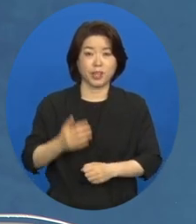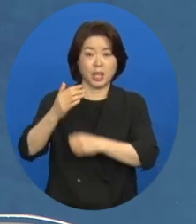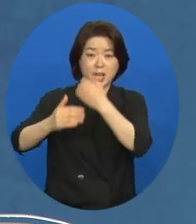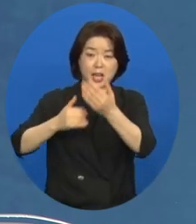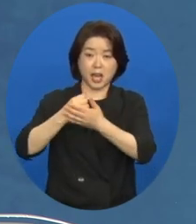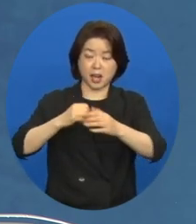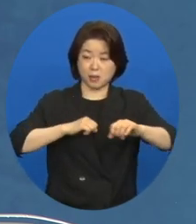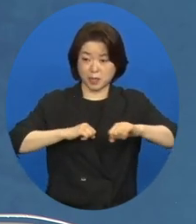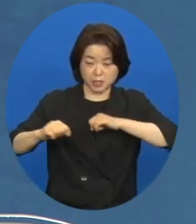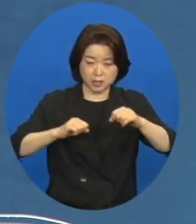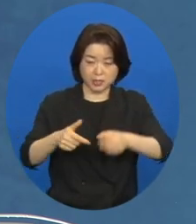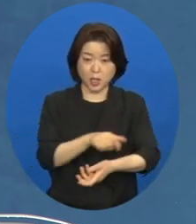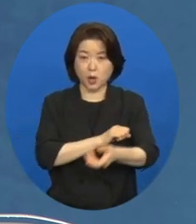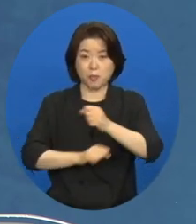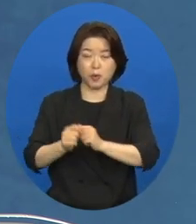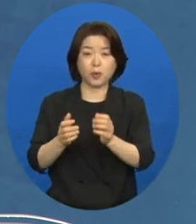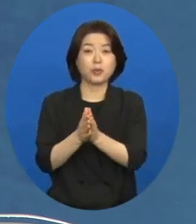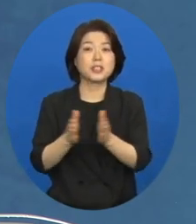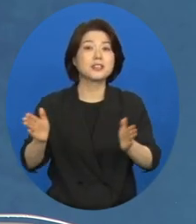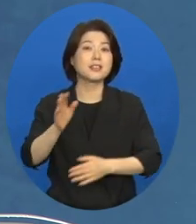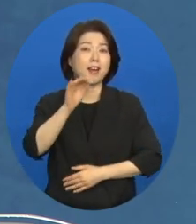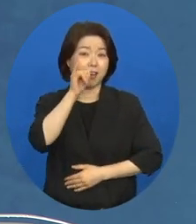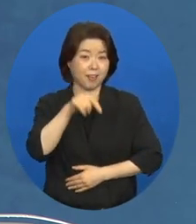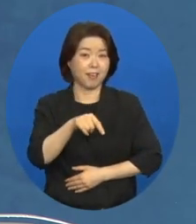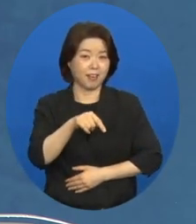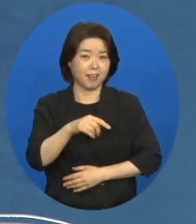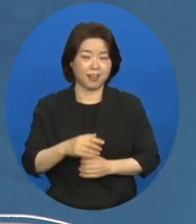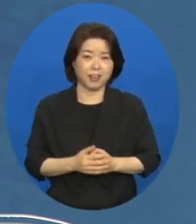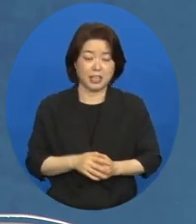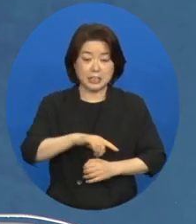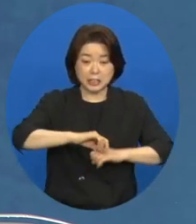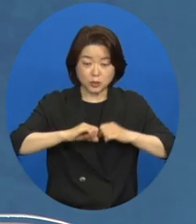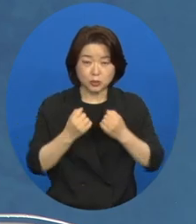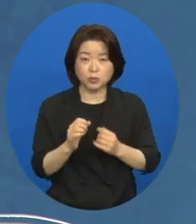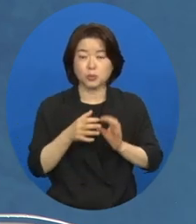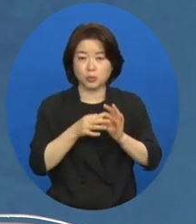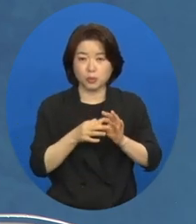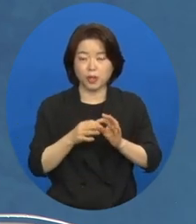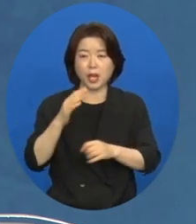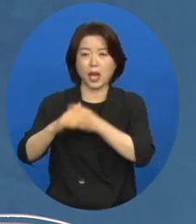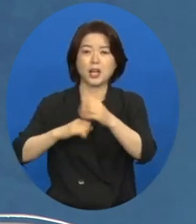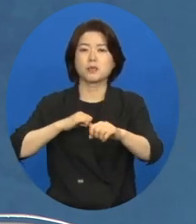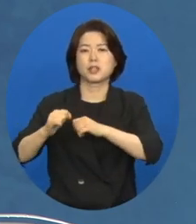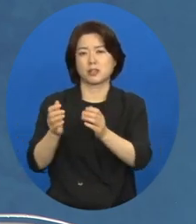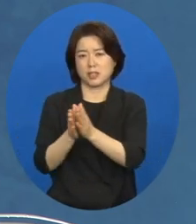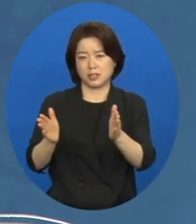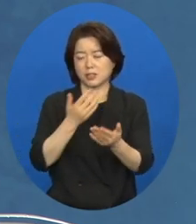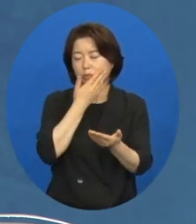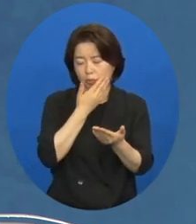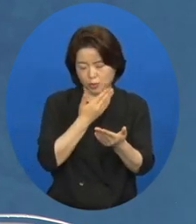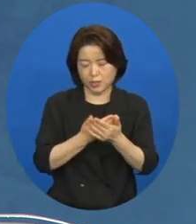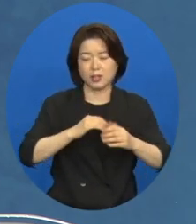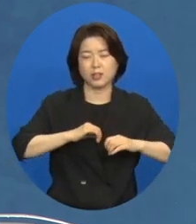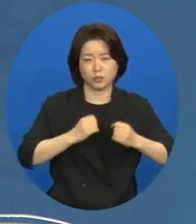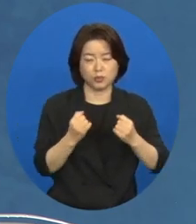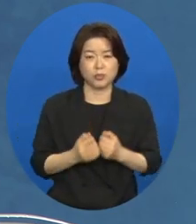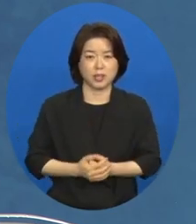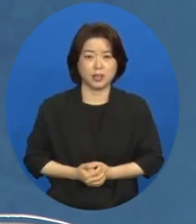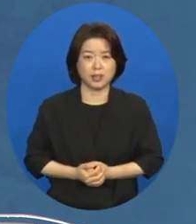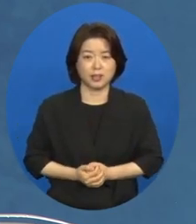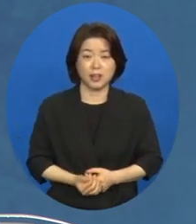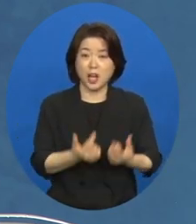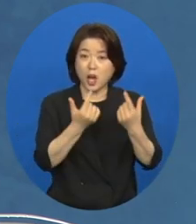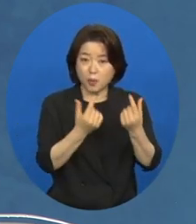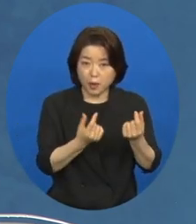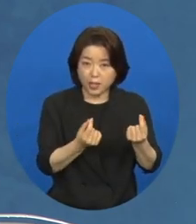역사가 본격적으로 이제 시작되기 때문에 너무나도 귀한 일입니다. 그런데 마찬가지로